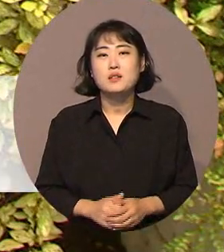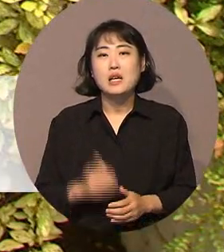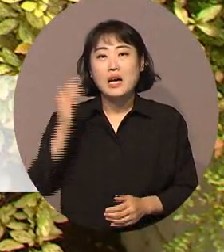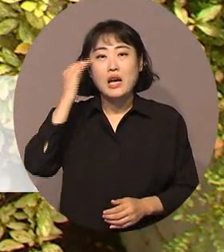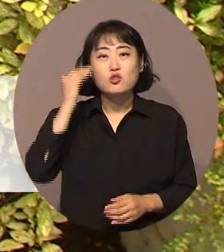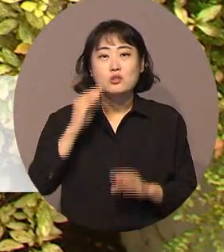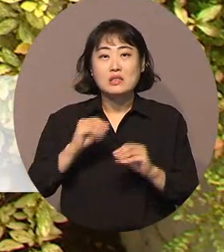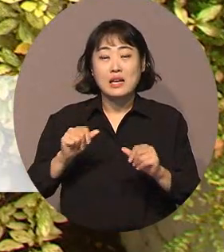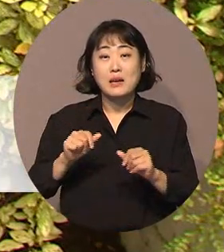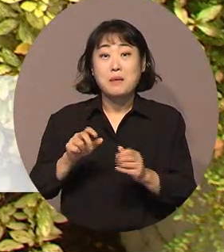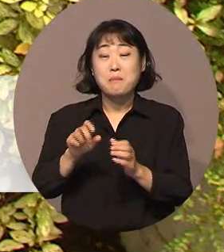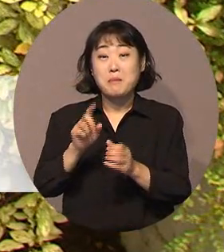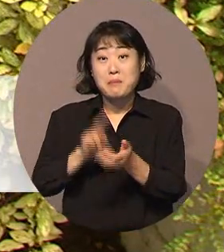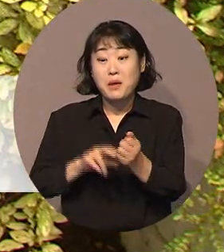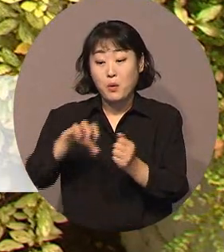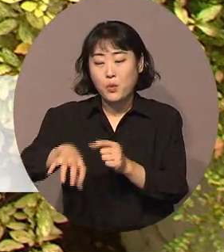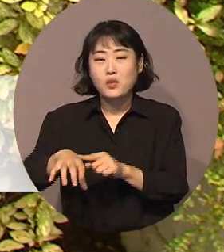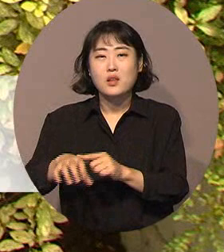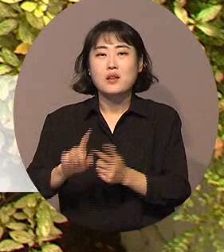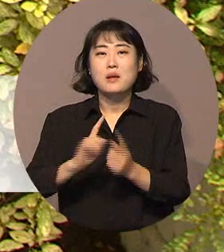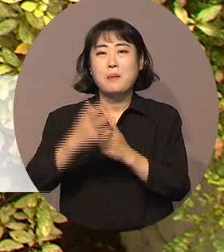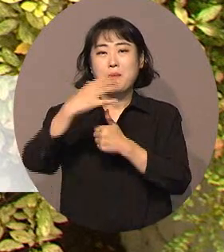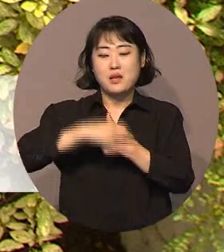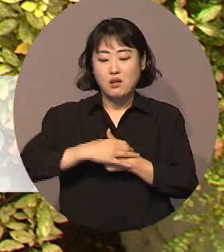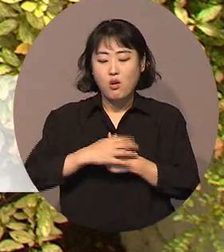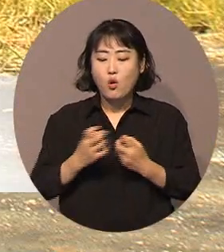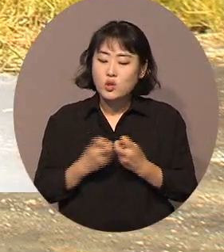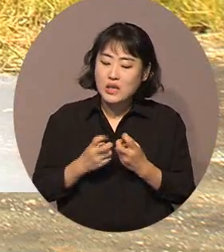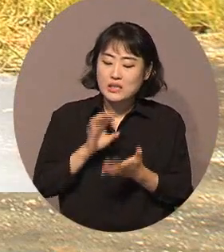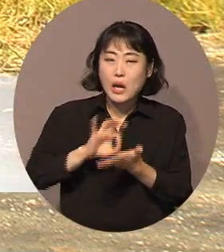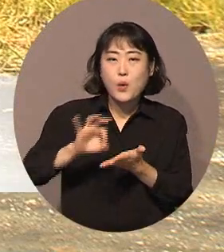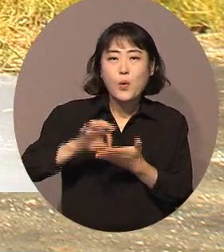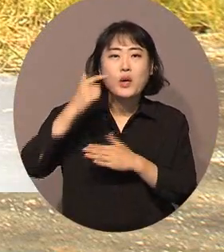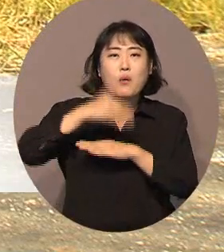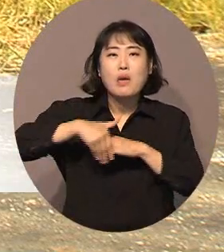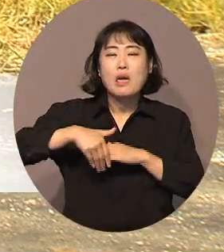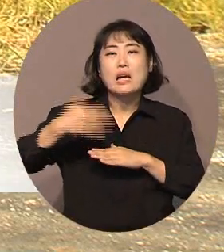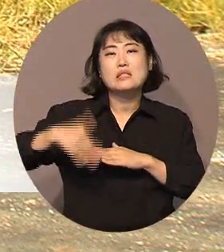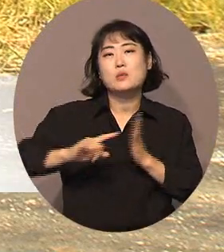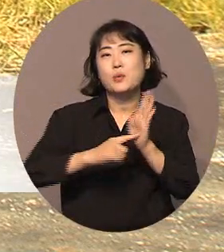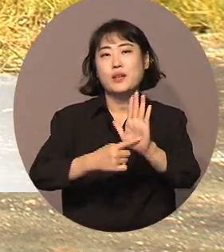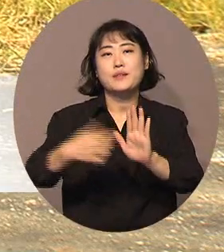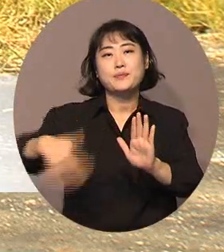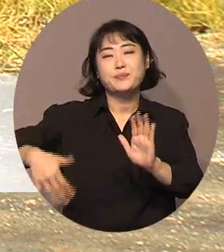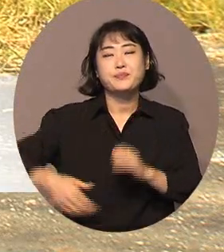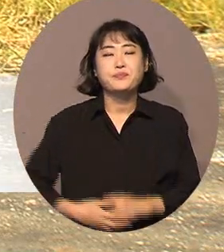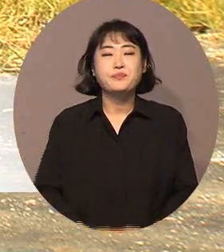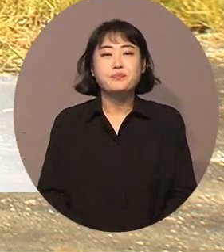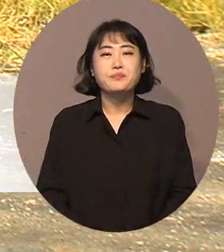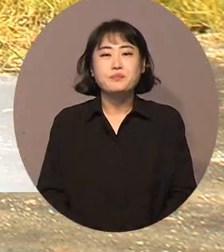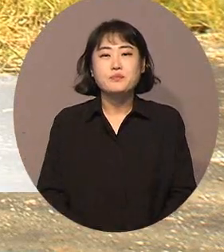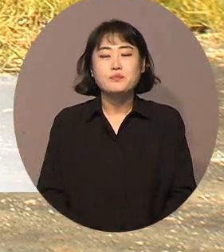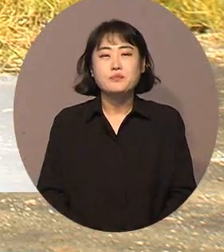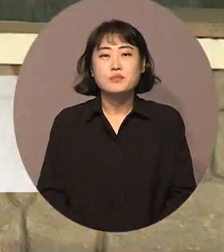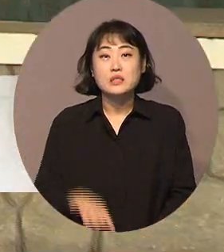센터 매입을 진행할 것으로 알려졌으며 이곳을 어떻게 활용할지는 아직 알려지지 않았습니다 대덕